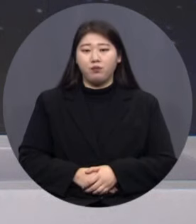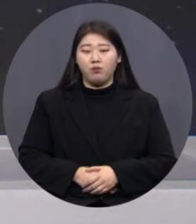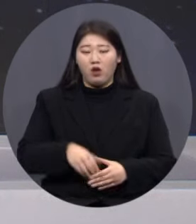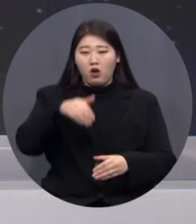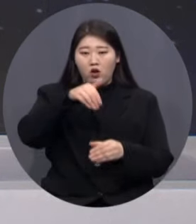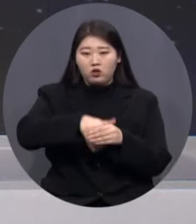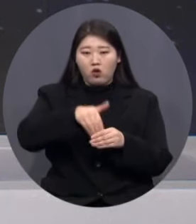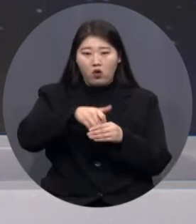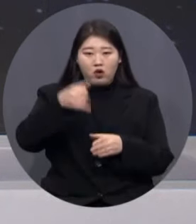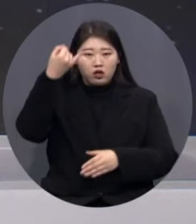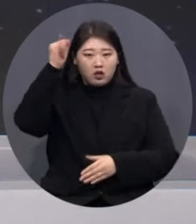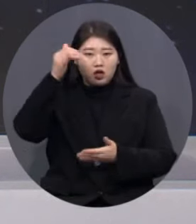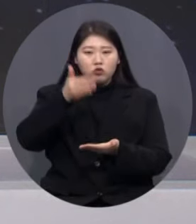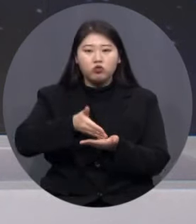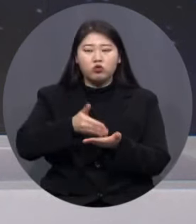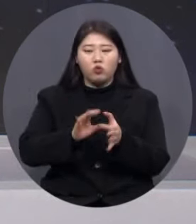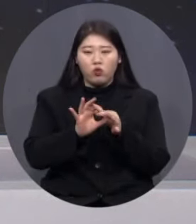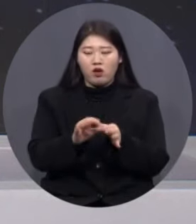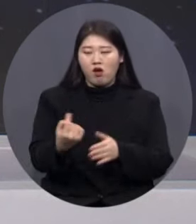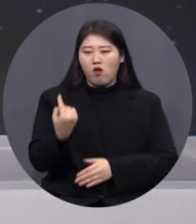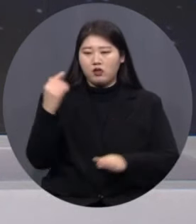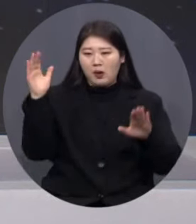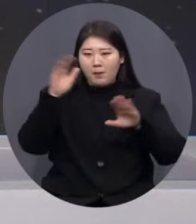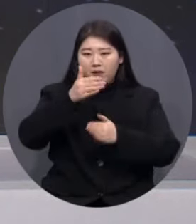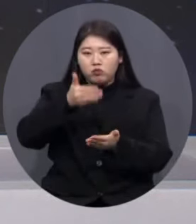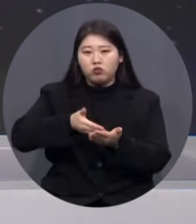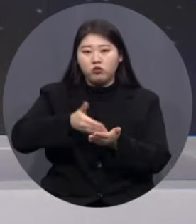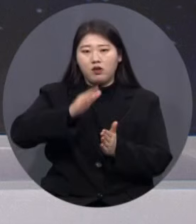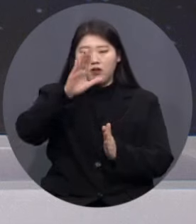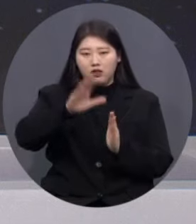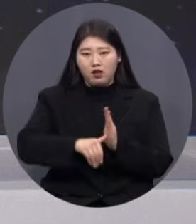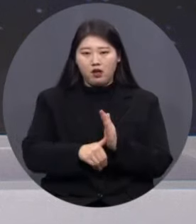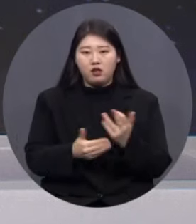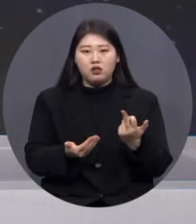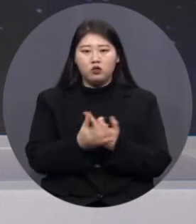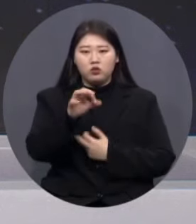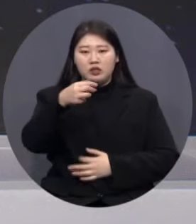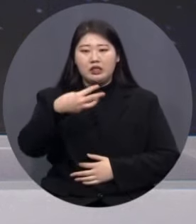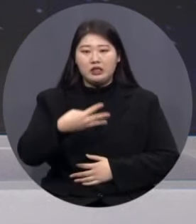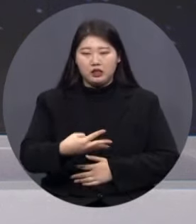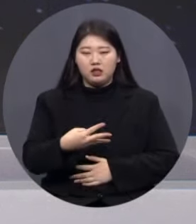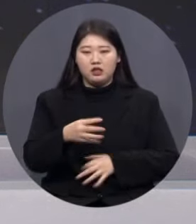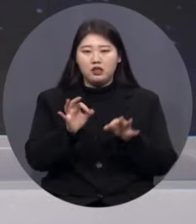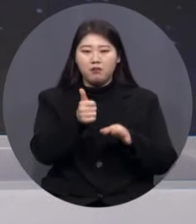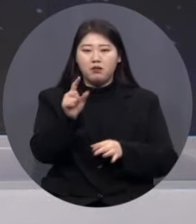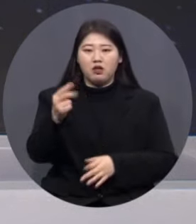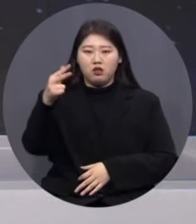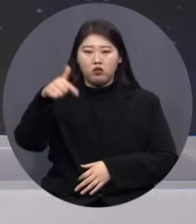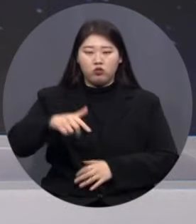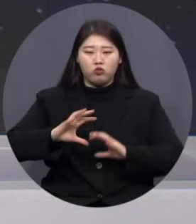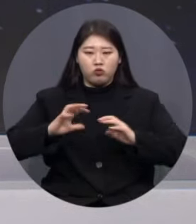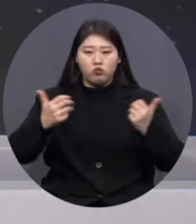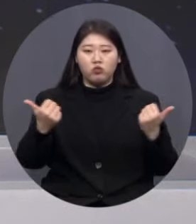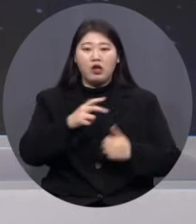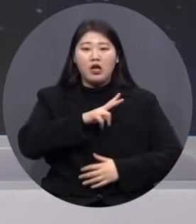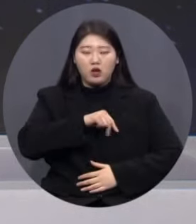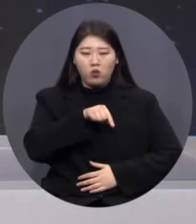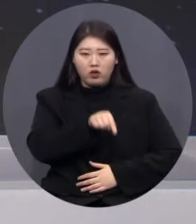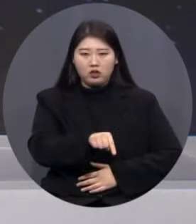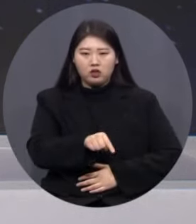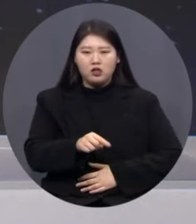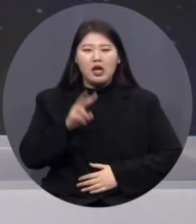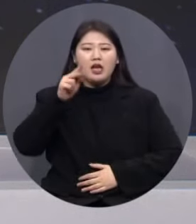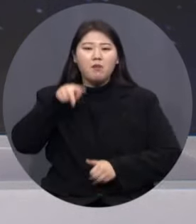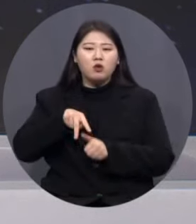이 총선 기획 뉴스와 관련해 어젯밤 뉴스데스크 제주에서 제주시을 김한규 현 국회의원을 예비